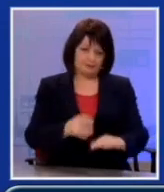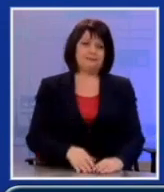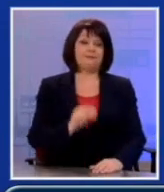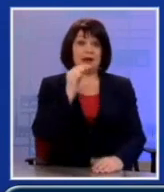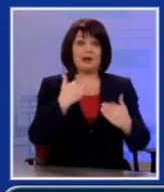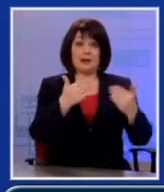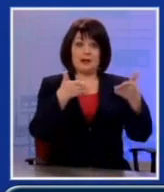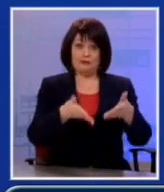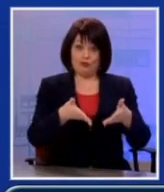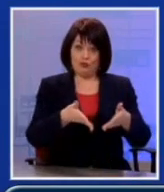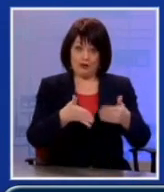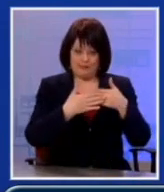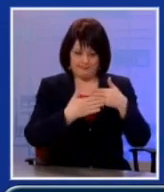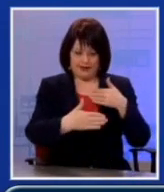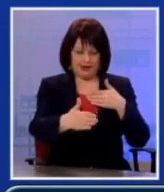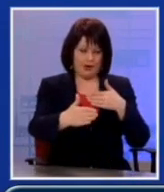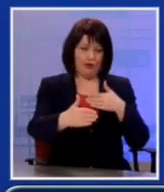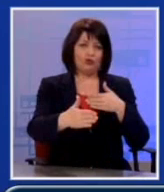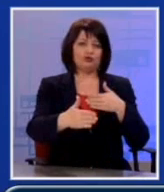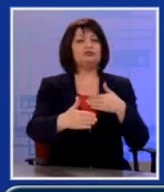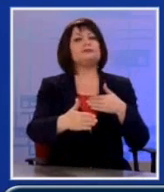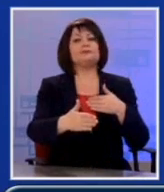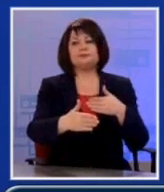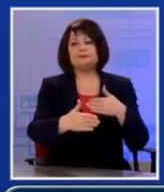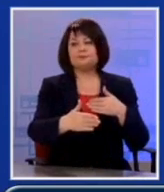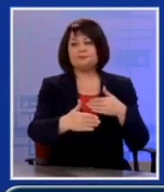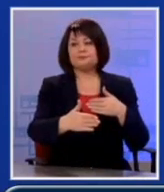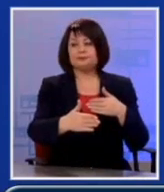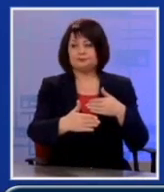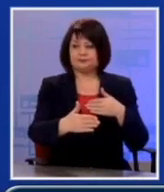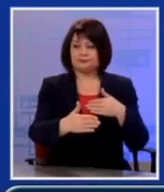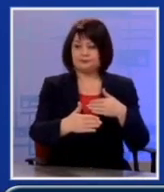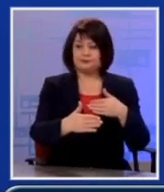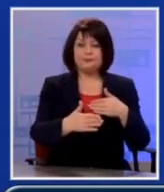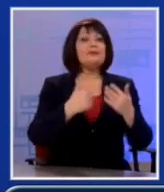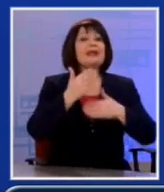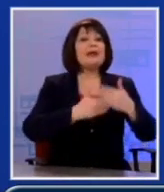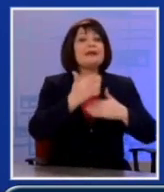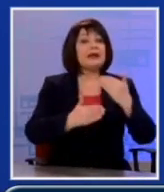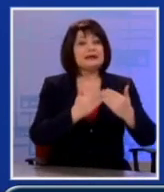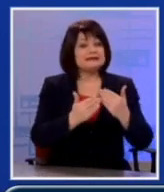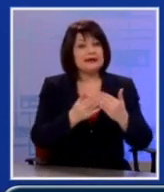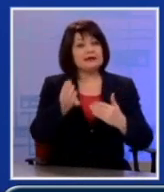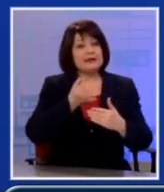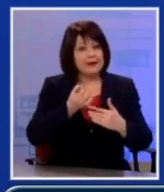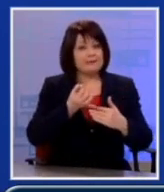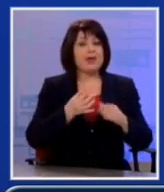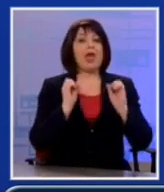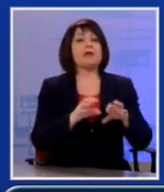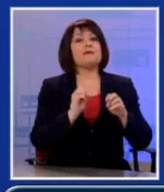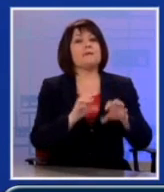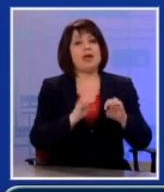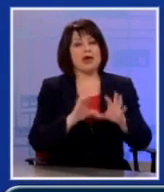Βουλή αυτής της περίοδου θα μπει στην διαδικασία της